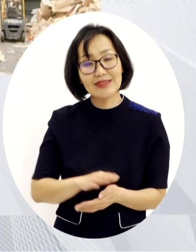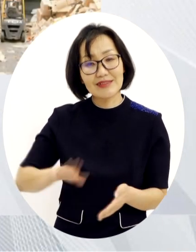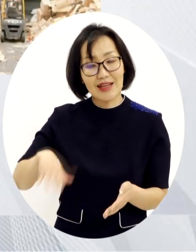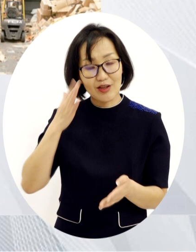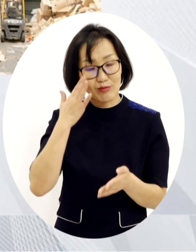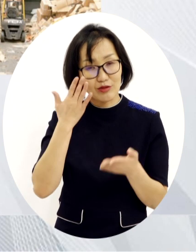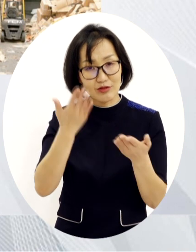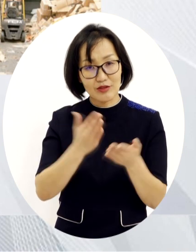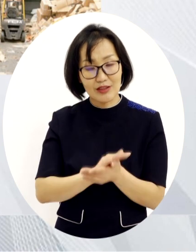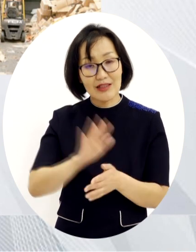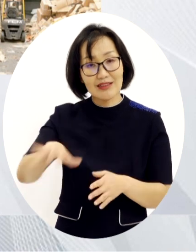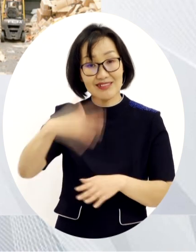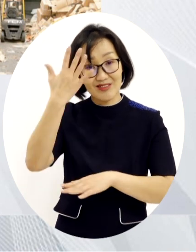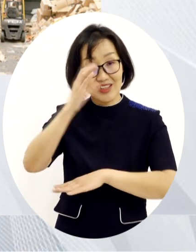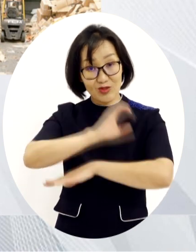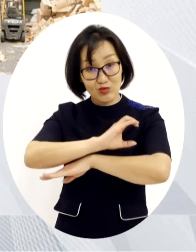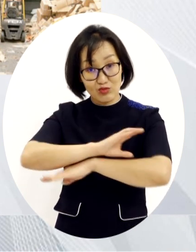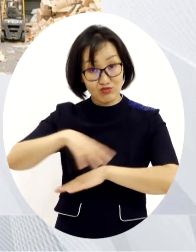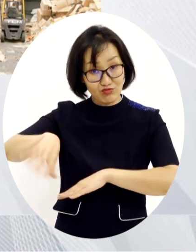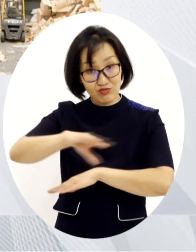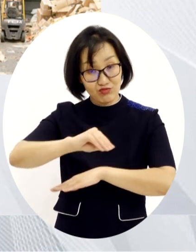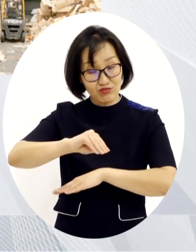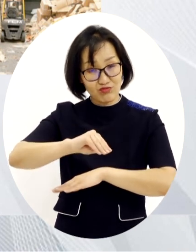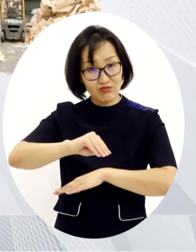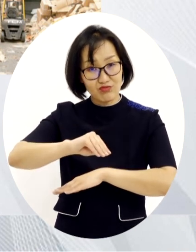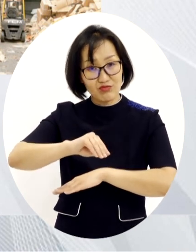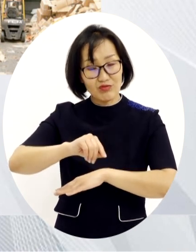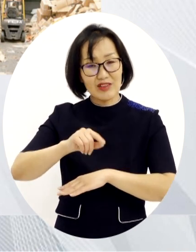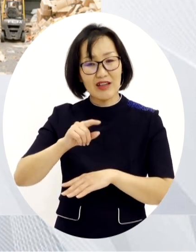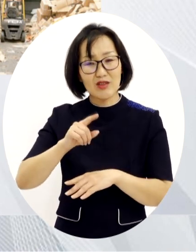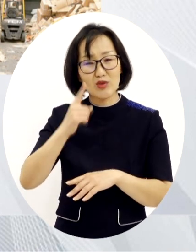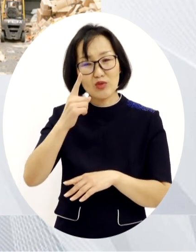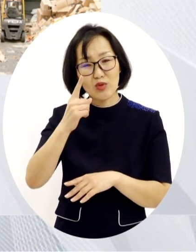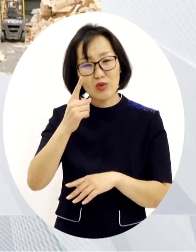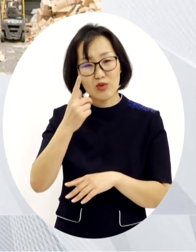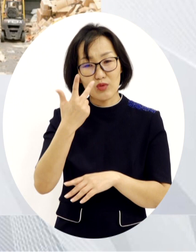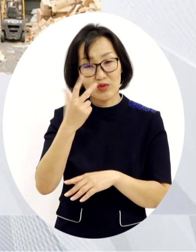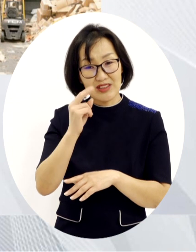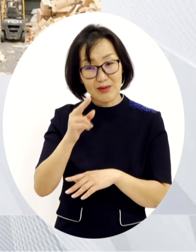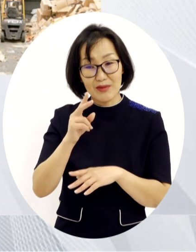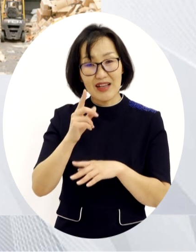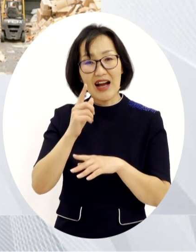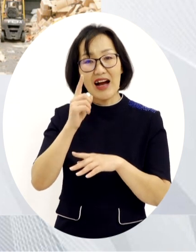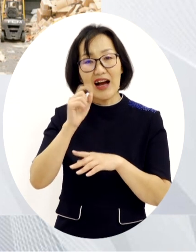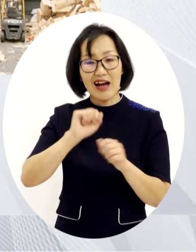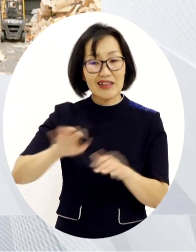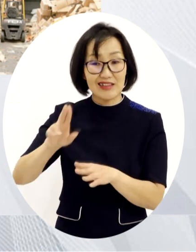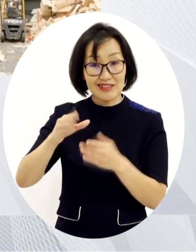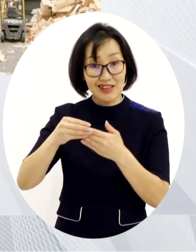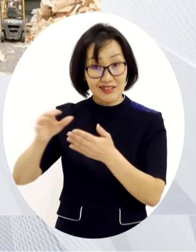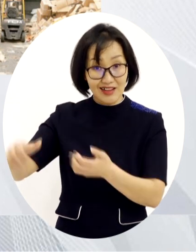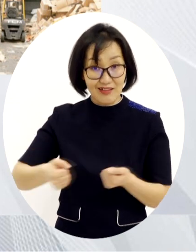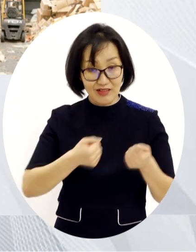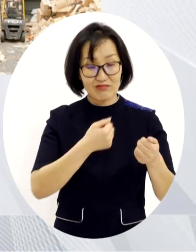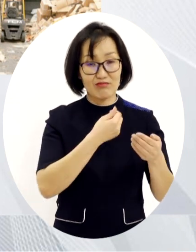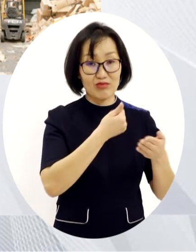За, дараагийн бодлогыг бодъё. 5 дугаар ангийн сурагчид 100 кг хаягдл цаас цуглуулан тушаажээ.